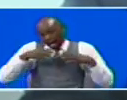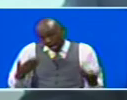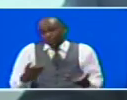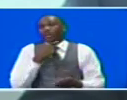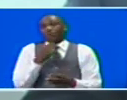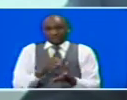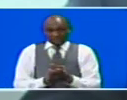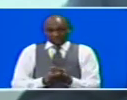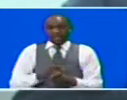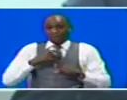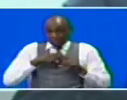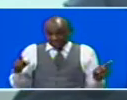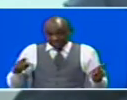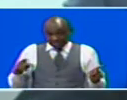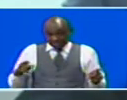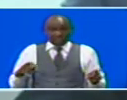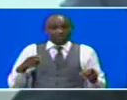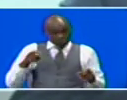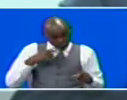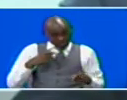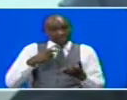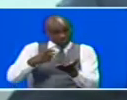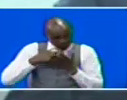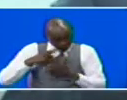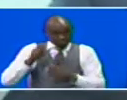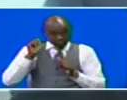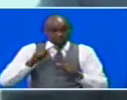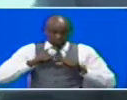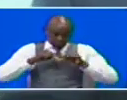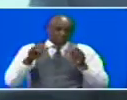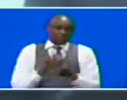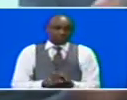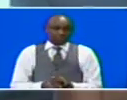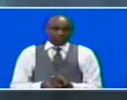wanataka. Lakini majadiliano bado yanaendelea.